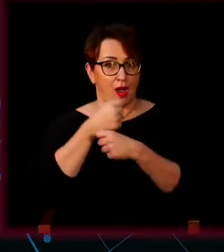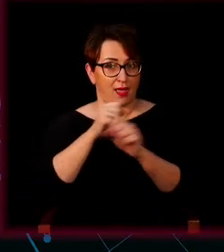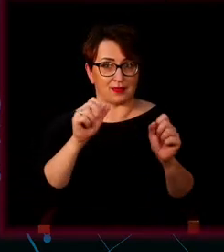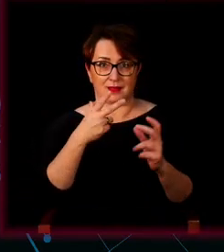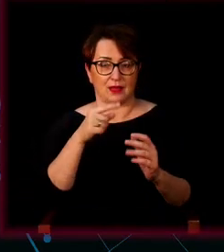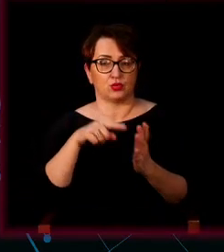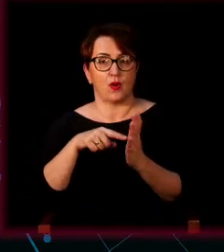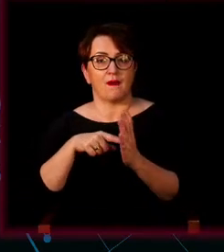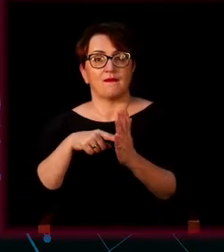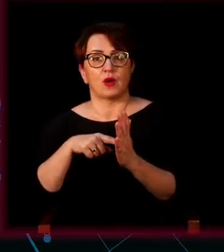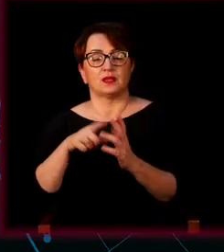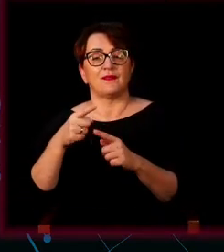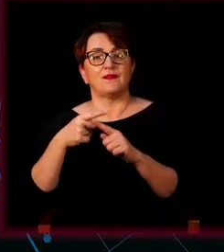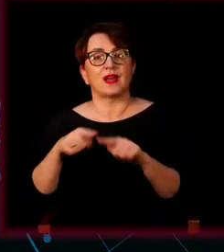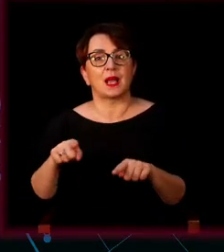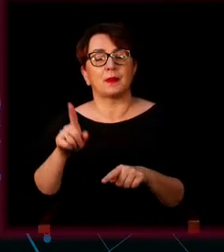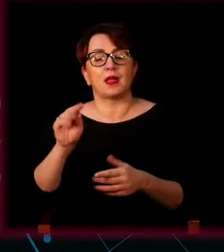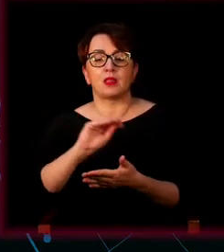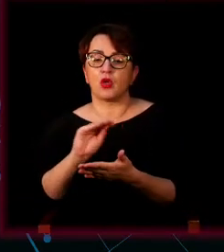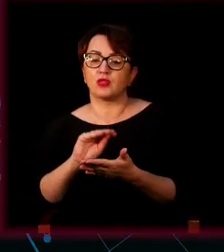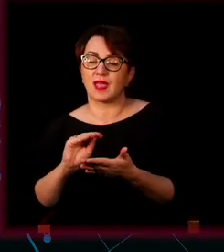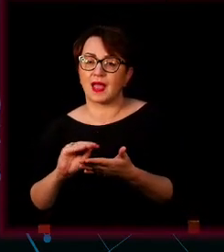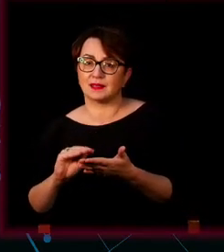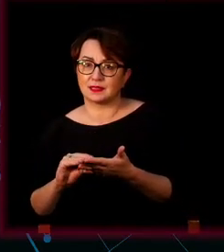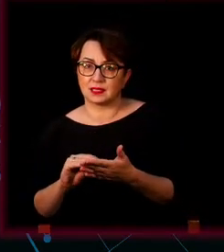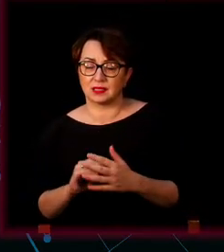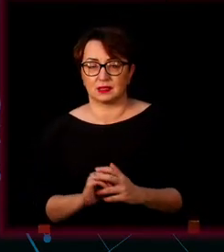jest to fragment notatek polowych